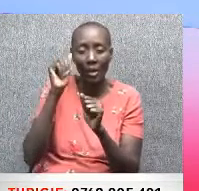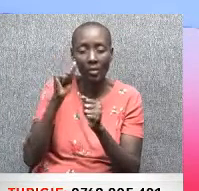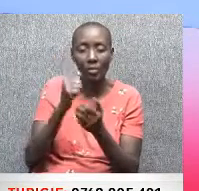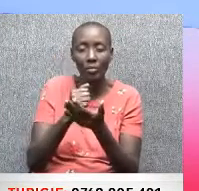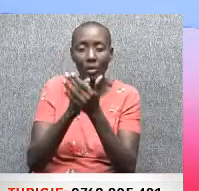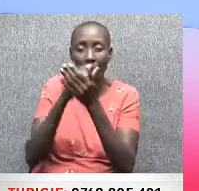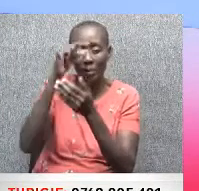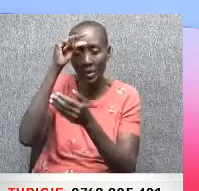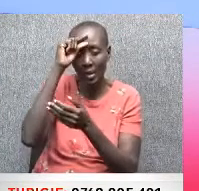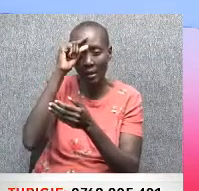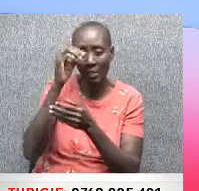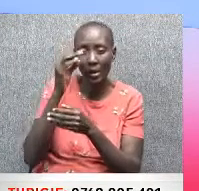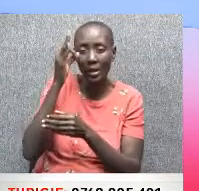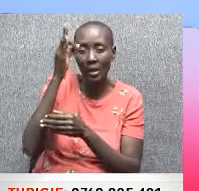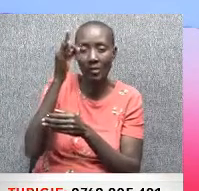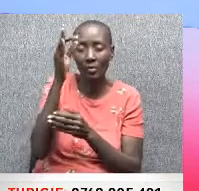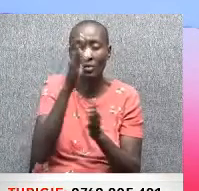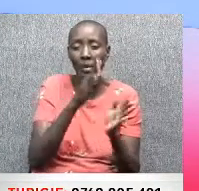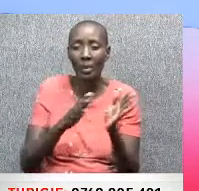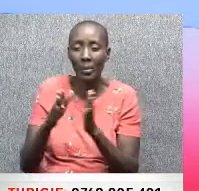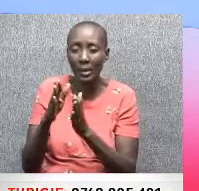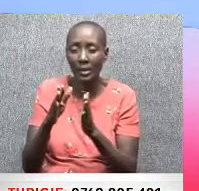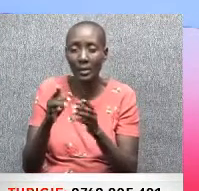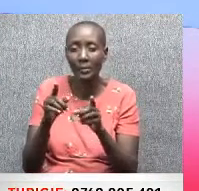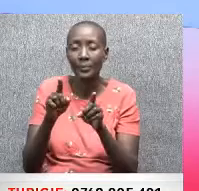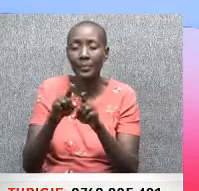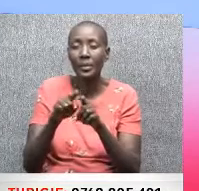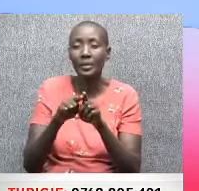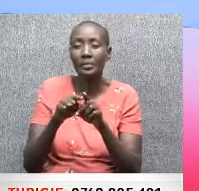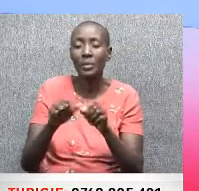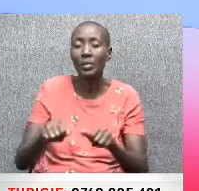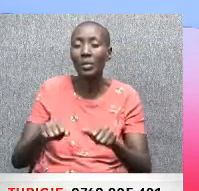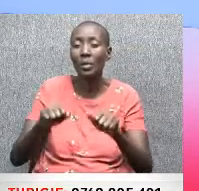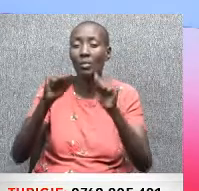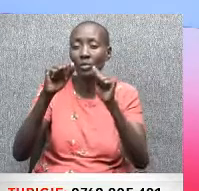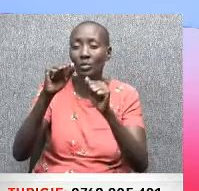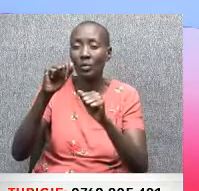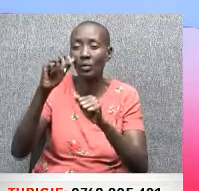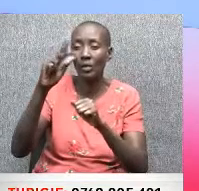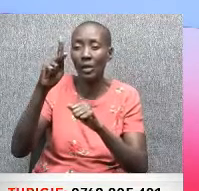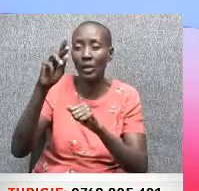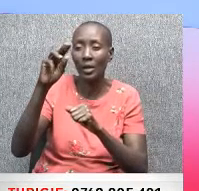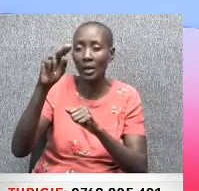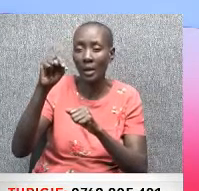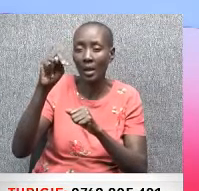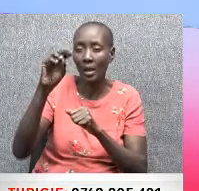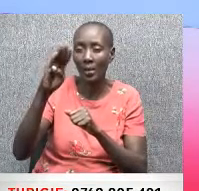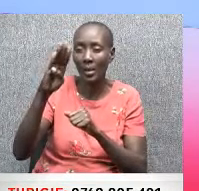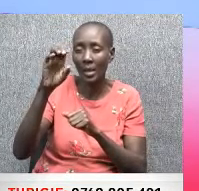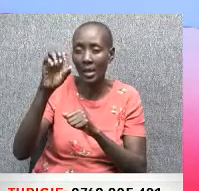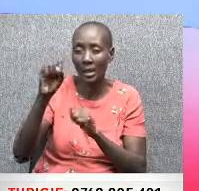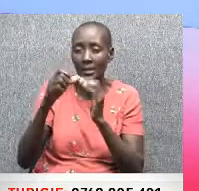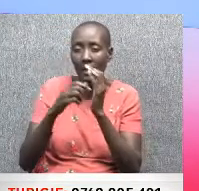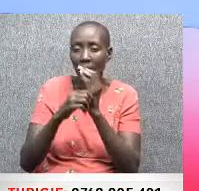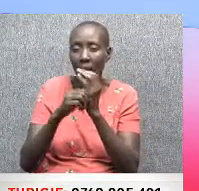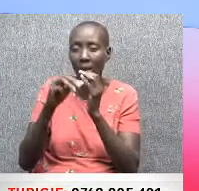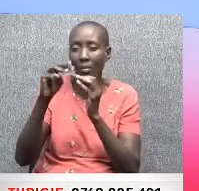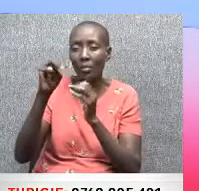ya baadaye. Naye mkurugenzi mkuu wa idara ya takwimu za kitaifa Zakari Mwangi amesema wapo tayari kuendesha shughuli